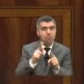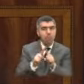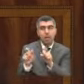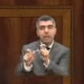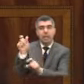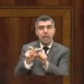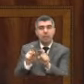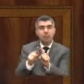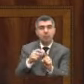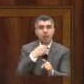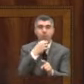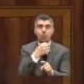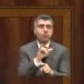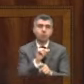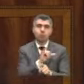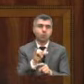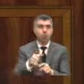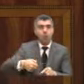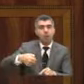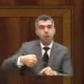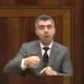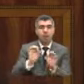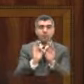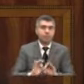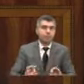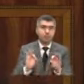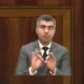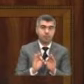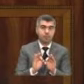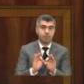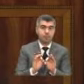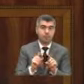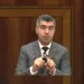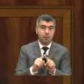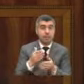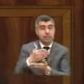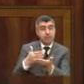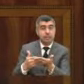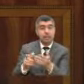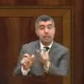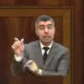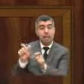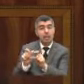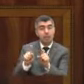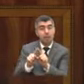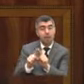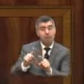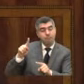للمراه هاد اليومين اش غادي يدخل عليها باش غيدخل عليها. راه النص ديال المغاربه اللي عايشين معكم طالب معاش هو كيجيب نهار